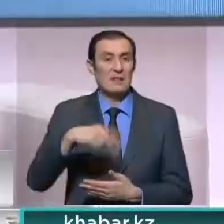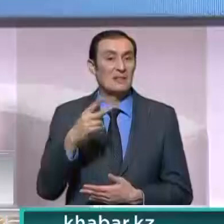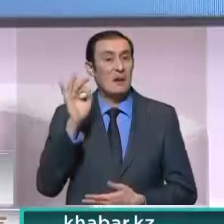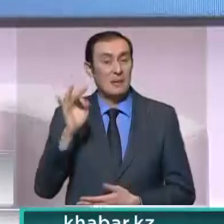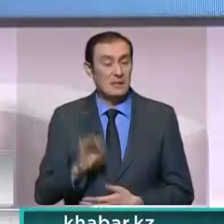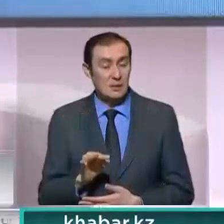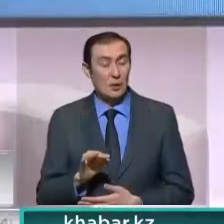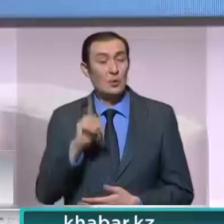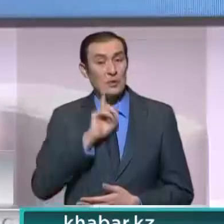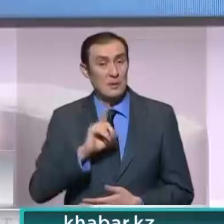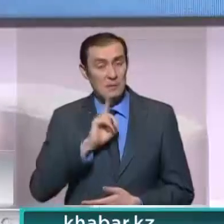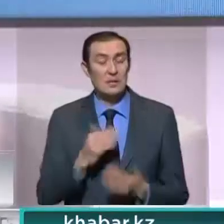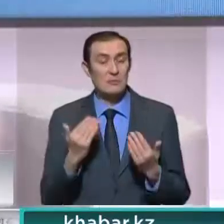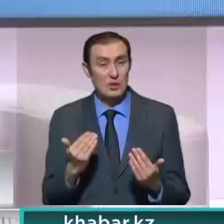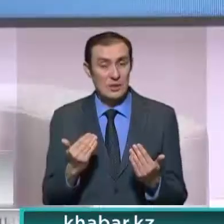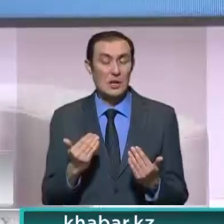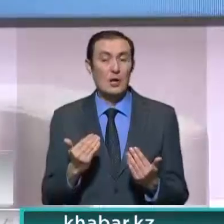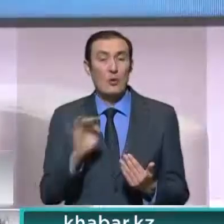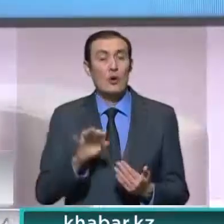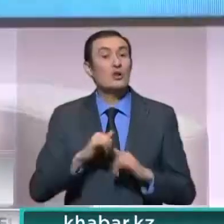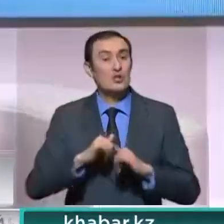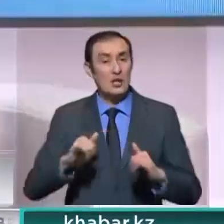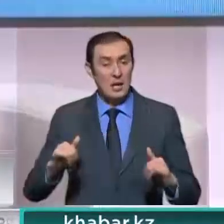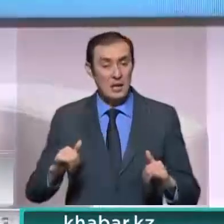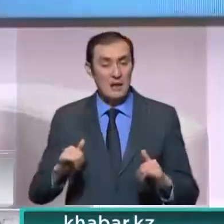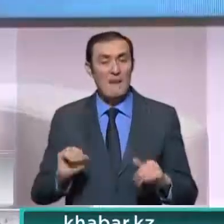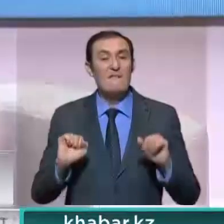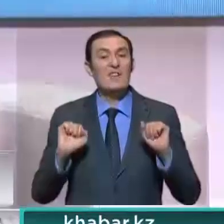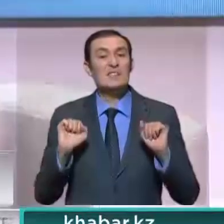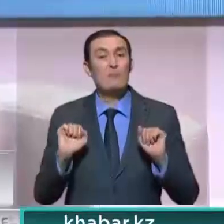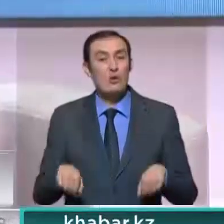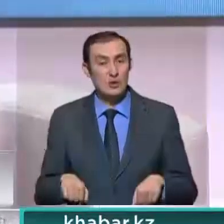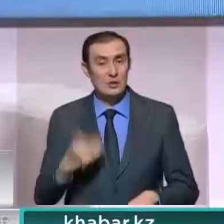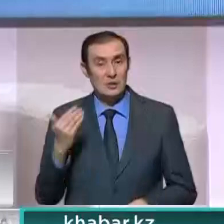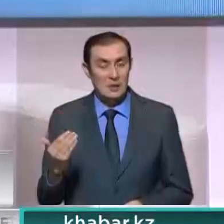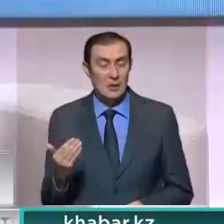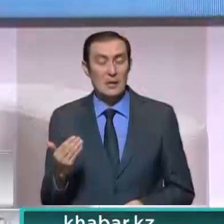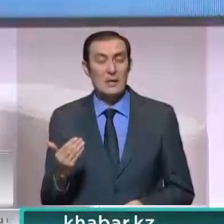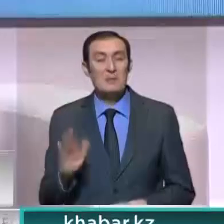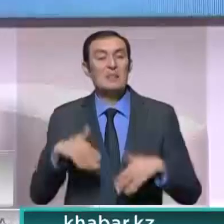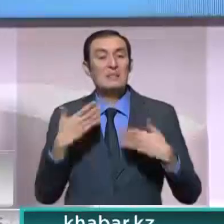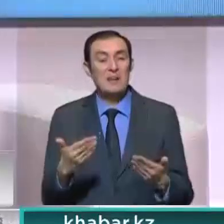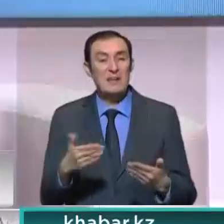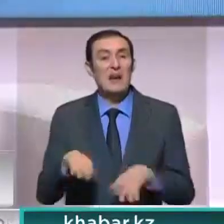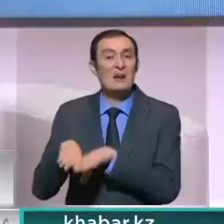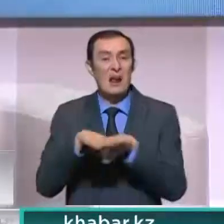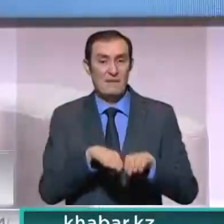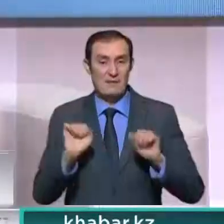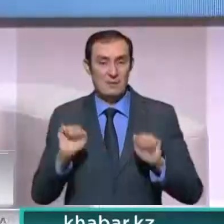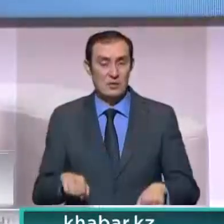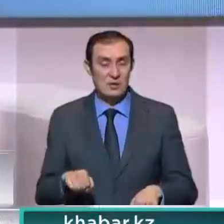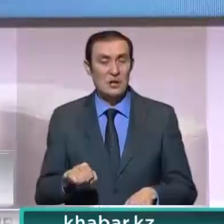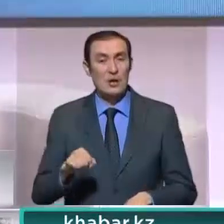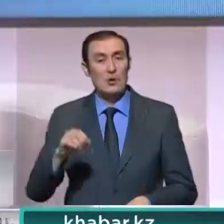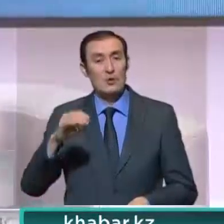22%, Но тем не менее мы сегодня говорим о расширении возможностей и предоставления равных возможностей